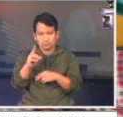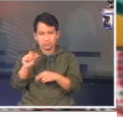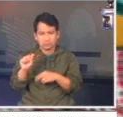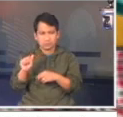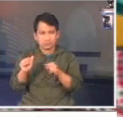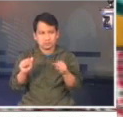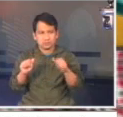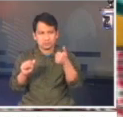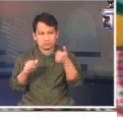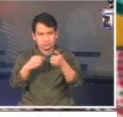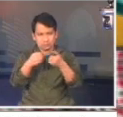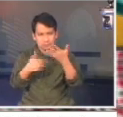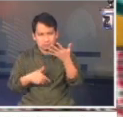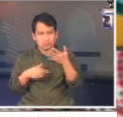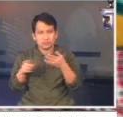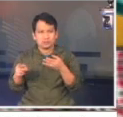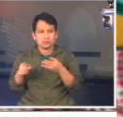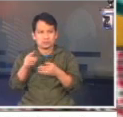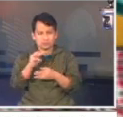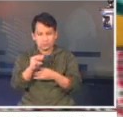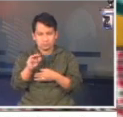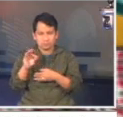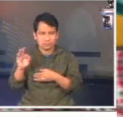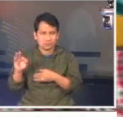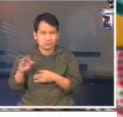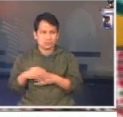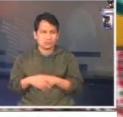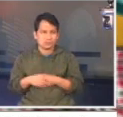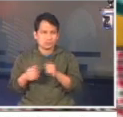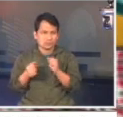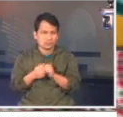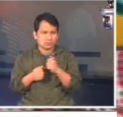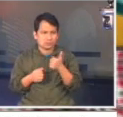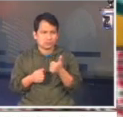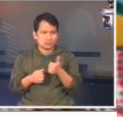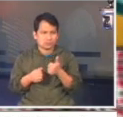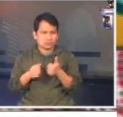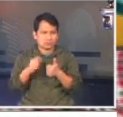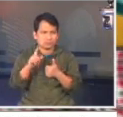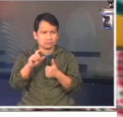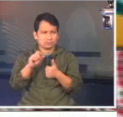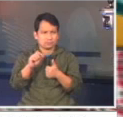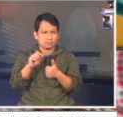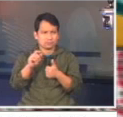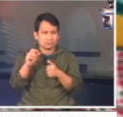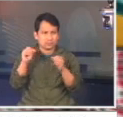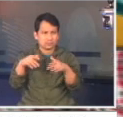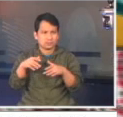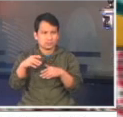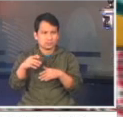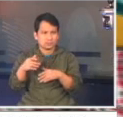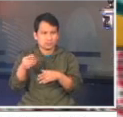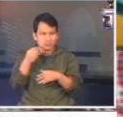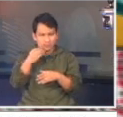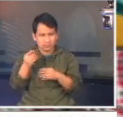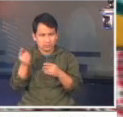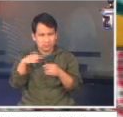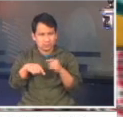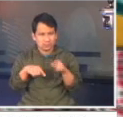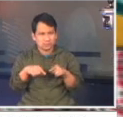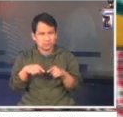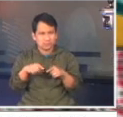official entries para sa Metro Manila Film Festival. Kasama rito ang Magic Land, Coming Home, The